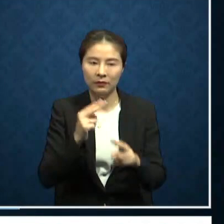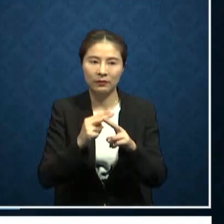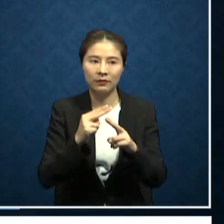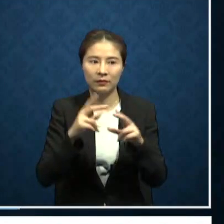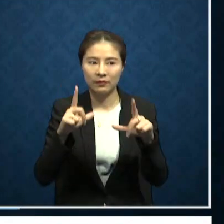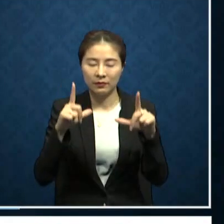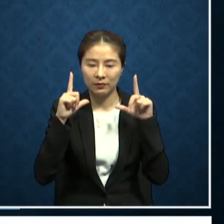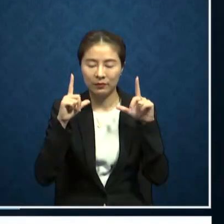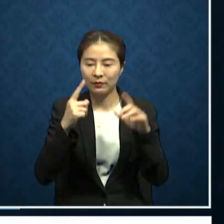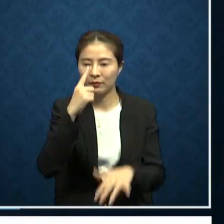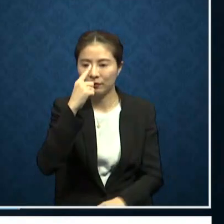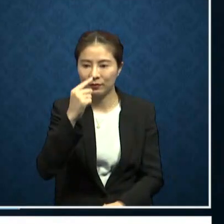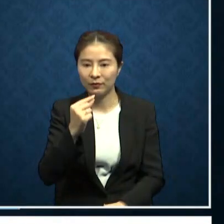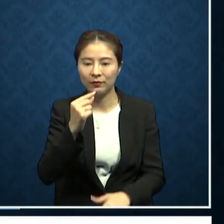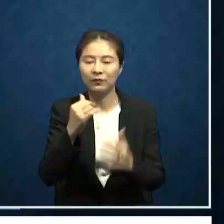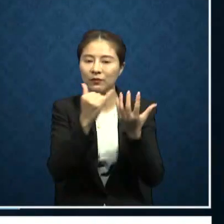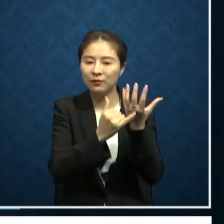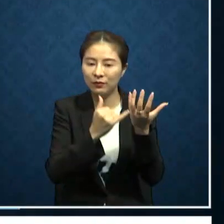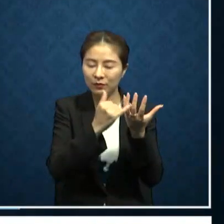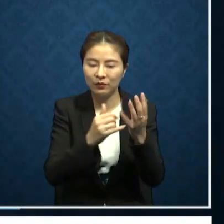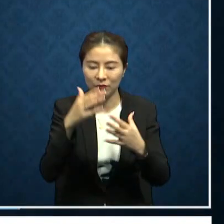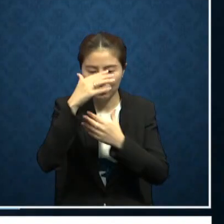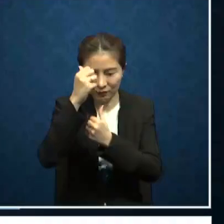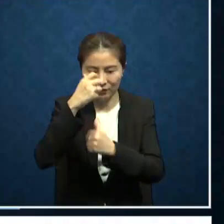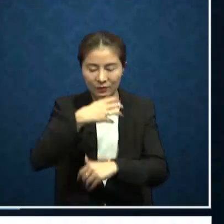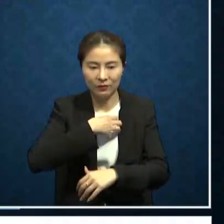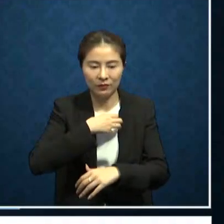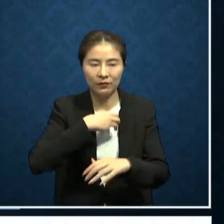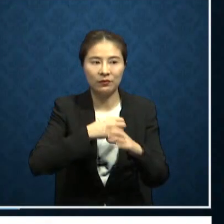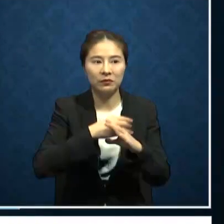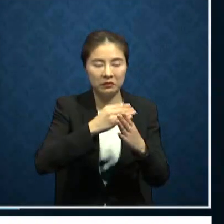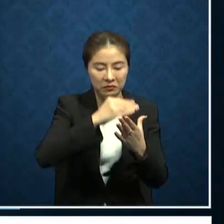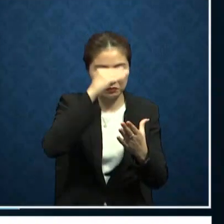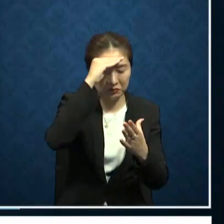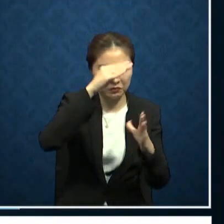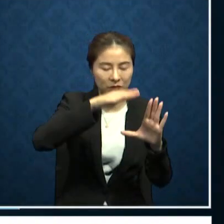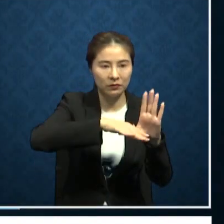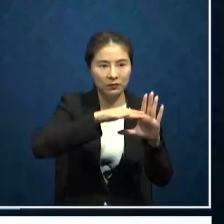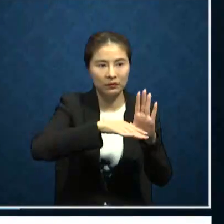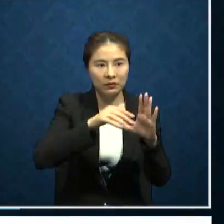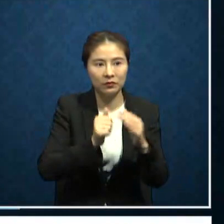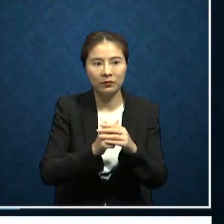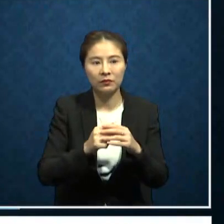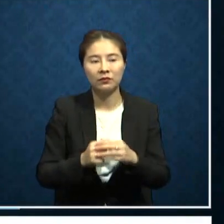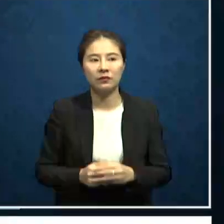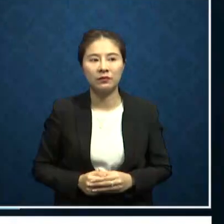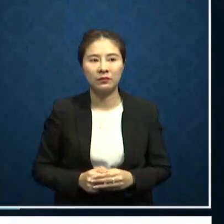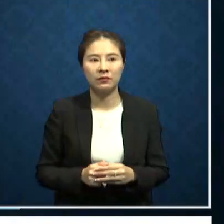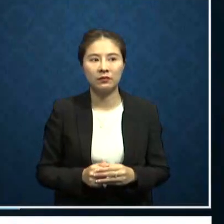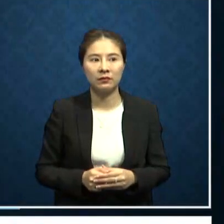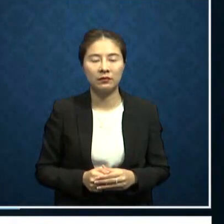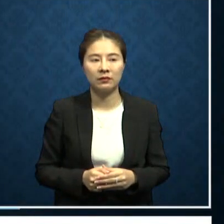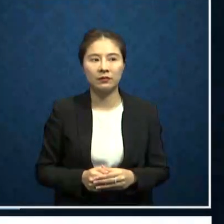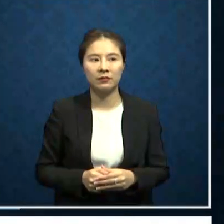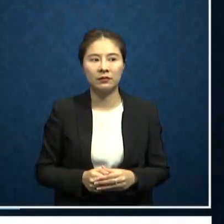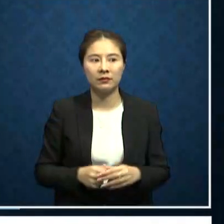ระดับนานาชาติจนกระทั่งถูกบรรจุนะคะอยู่ใน European g 2023นะคะที่จัดขึ้นที่ประเทศโปแลนด์